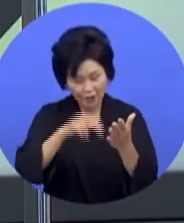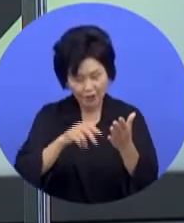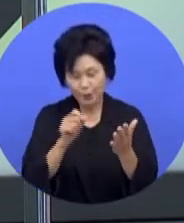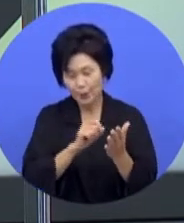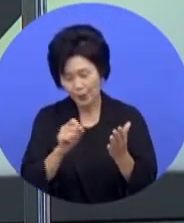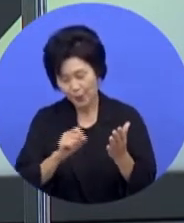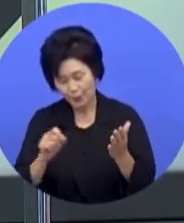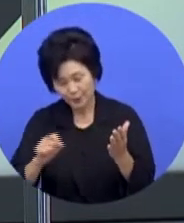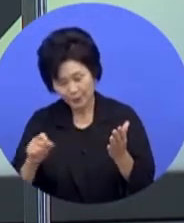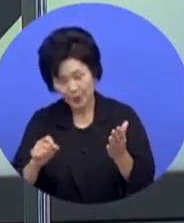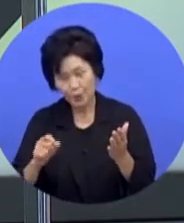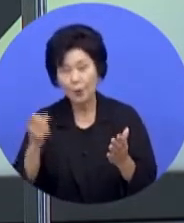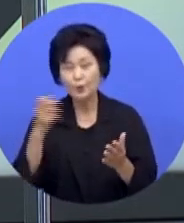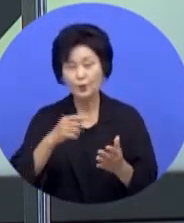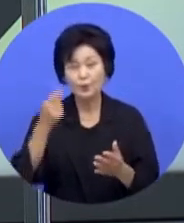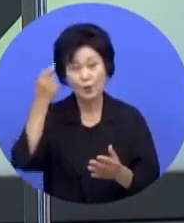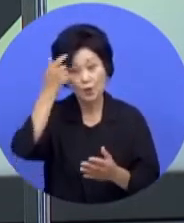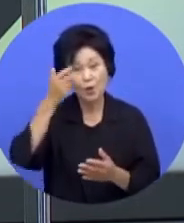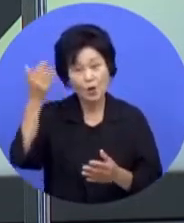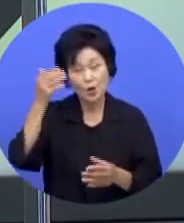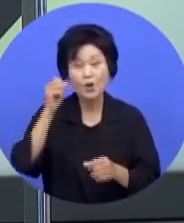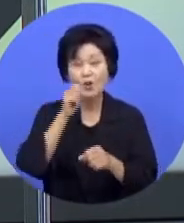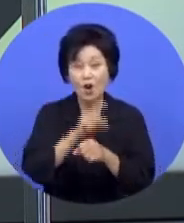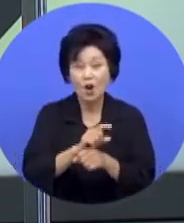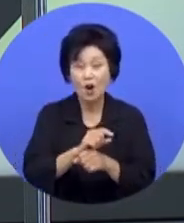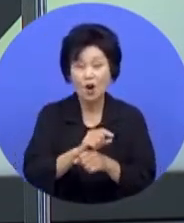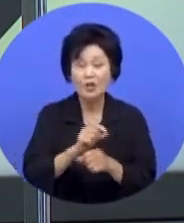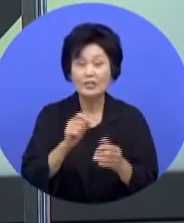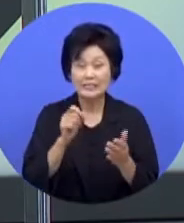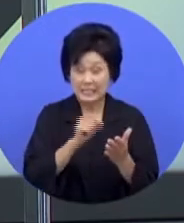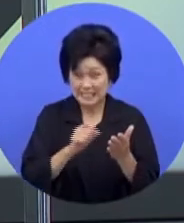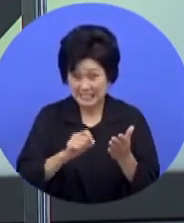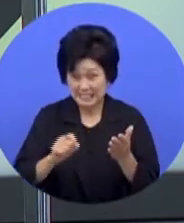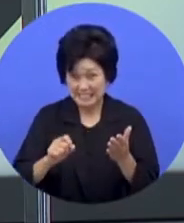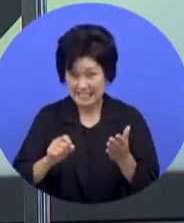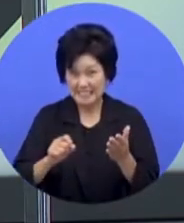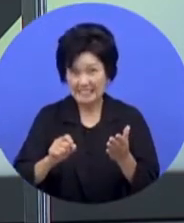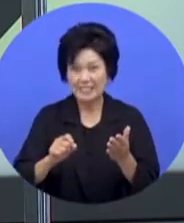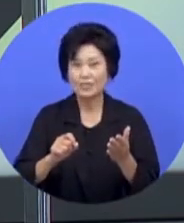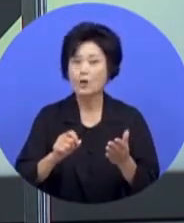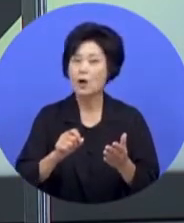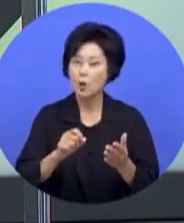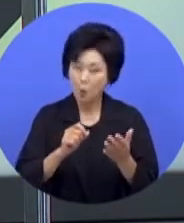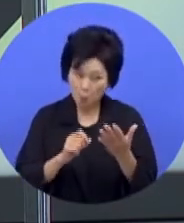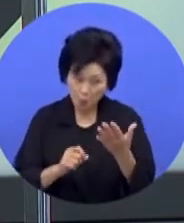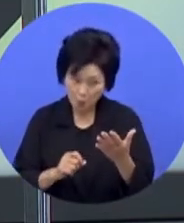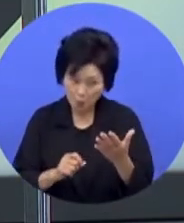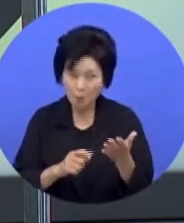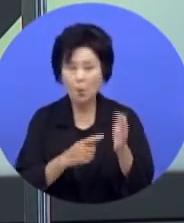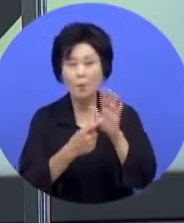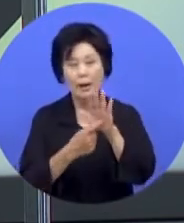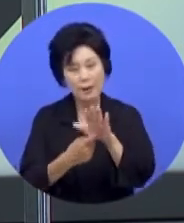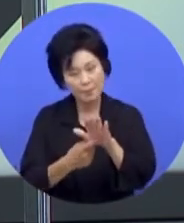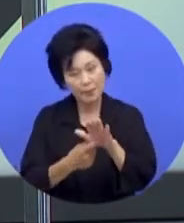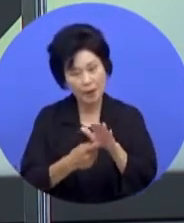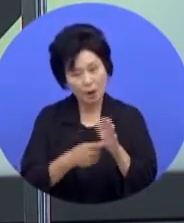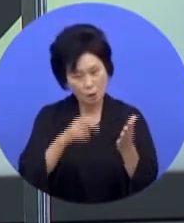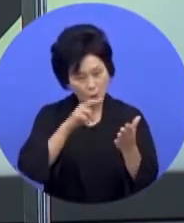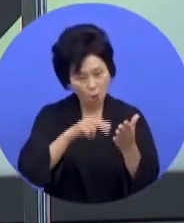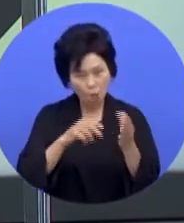영성일기를 하거든요. 그거에 그쳐서 매일 영성일기를 써가는 이런 모습들을 발표를 하고 읽어주는 걸 보면 와,